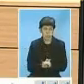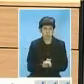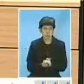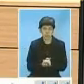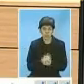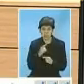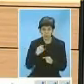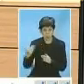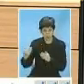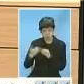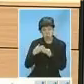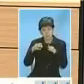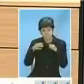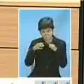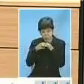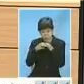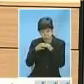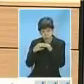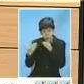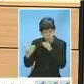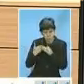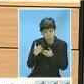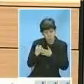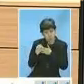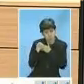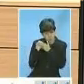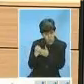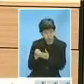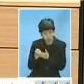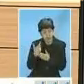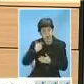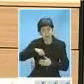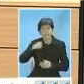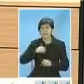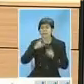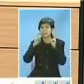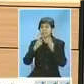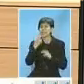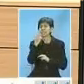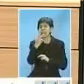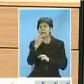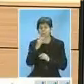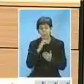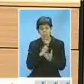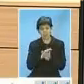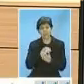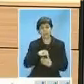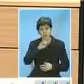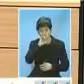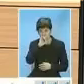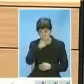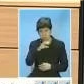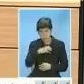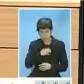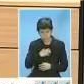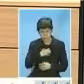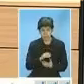ปที่พักขอให้ช่วยว่าความผมได้ไปว่าความให้3คดีแล้วผมจะกราบเรียนท่านตร